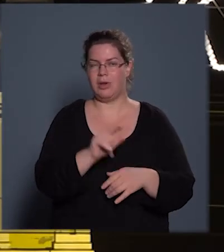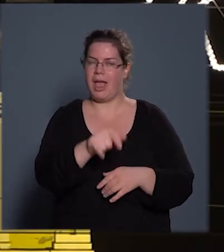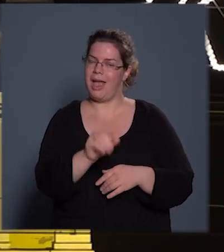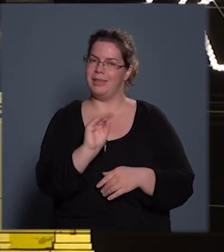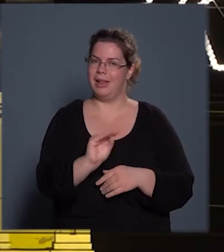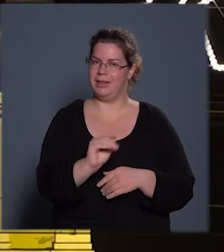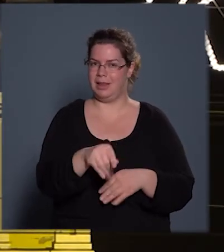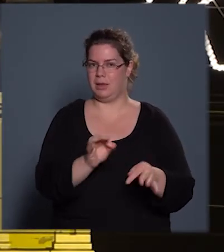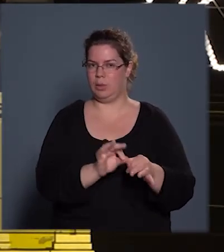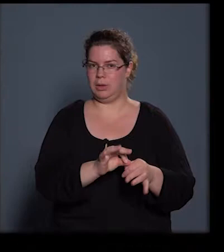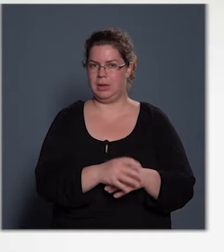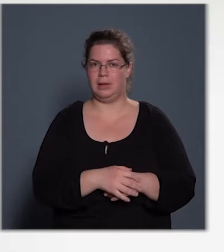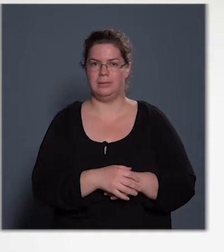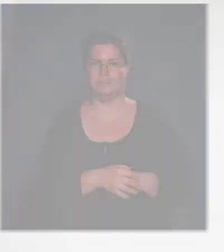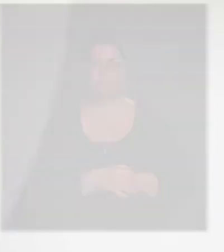ez a történet.